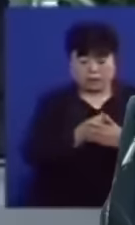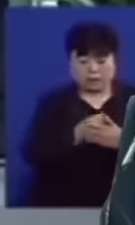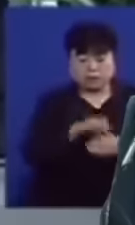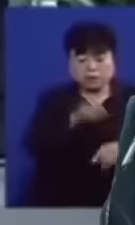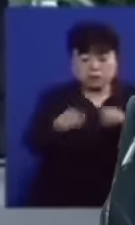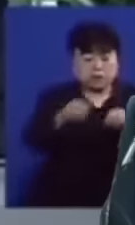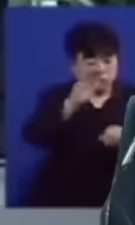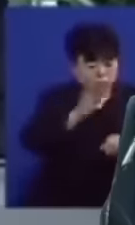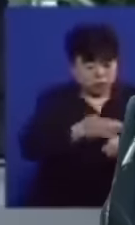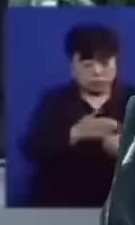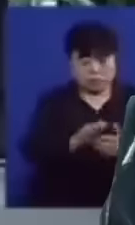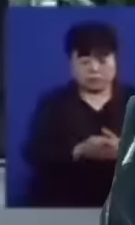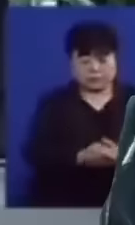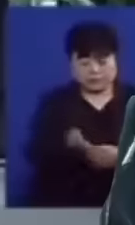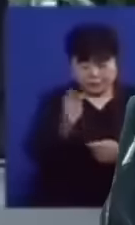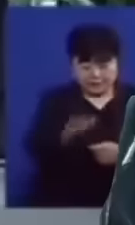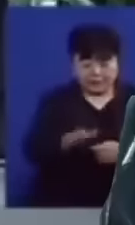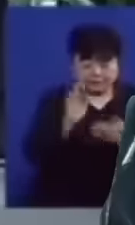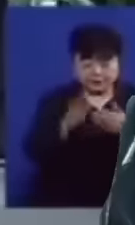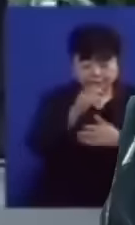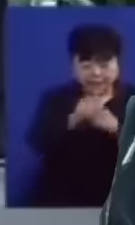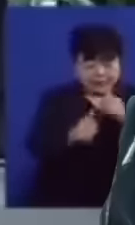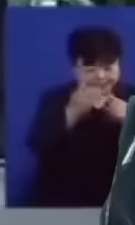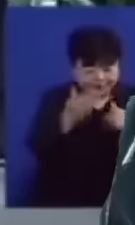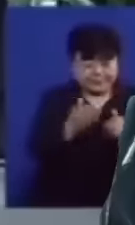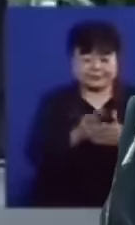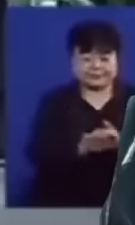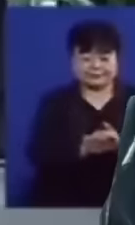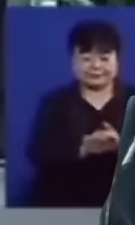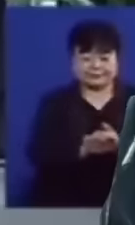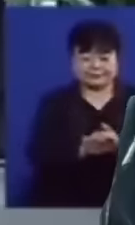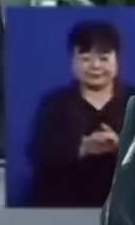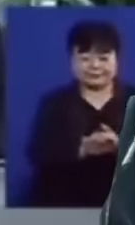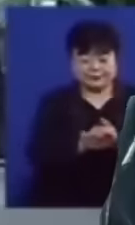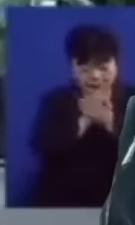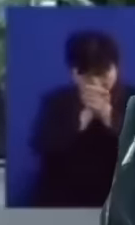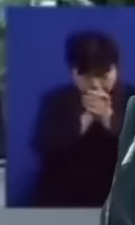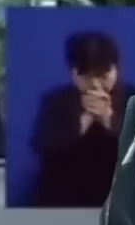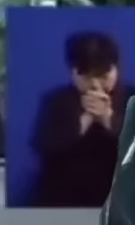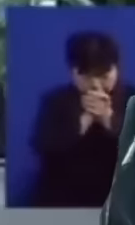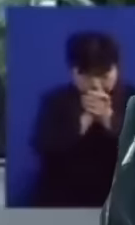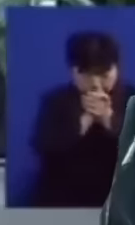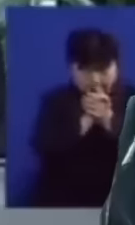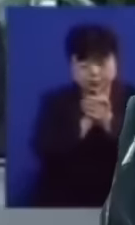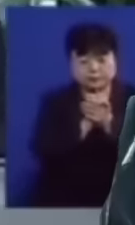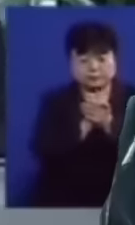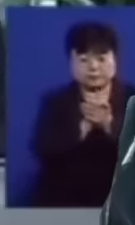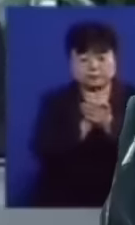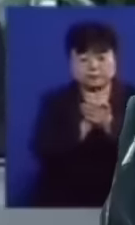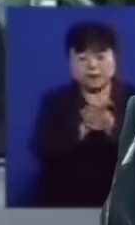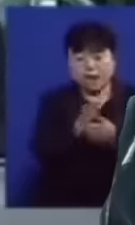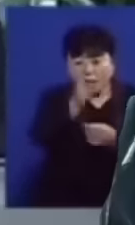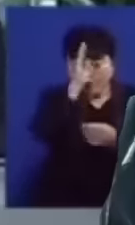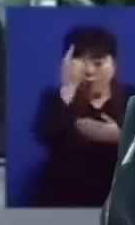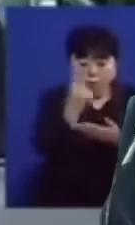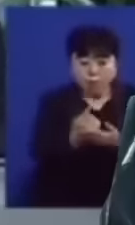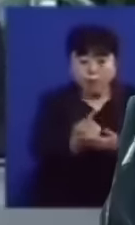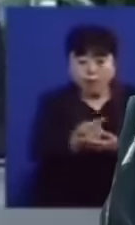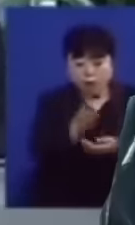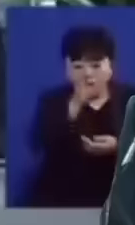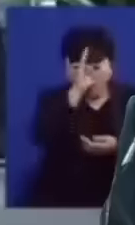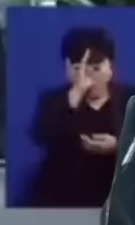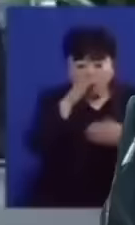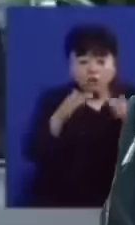안 했어요. 그러나 그 다음 하나님께서 제게 하루 기도하는데, 야, 병이 오면은